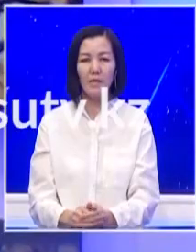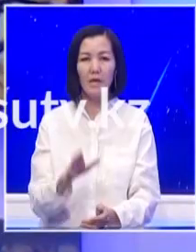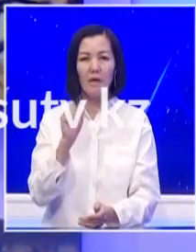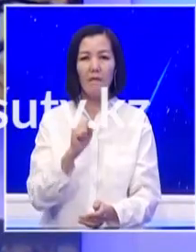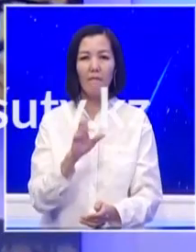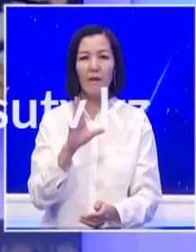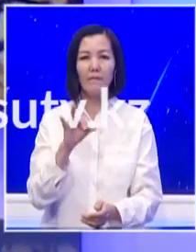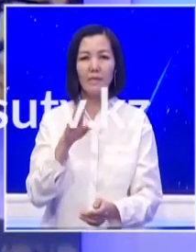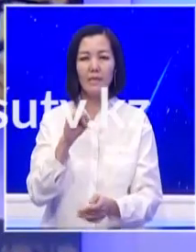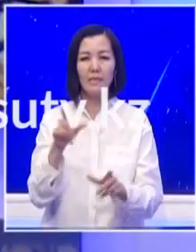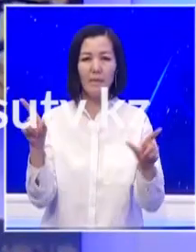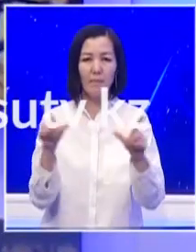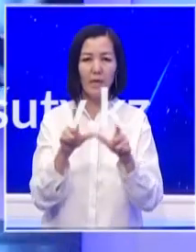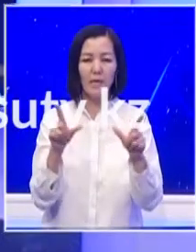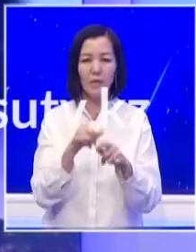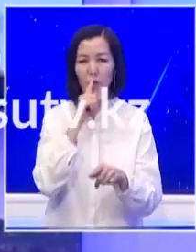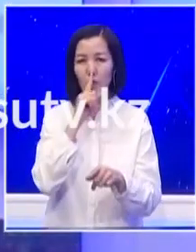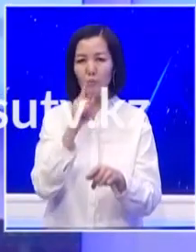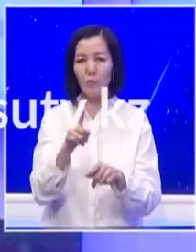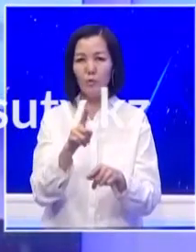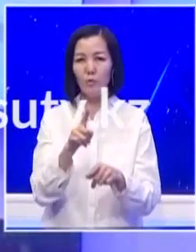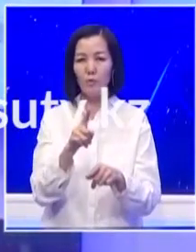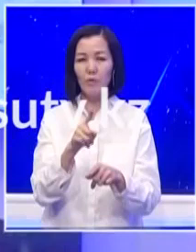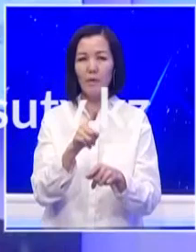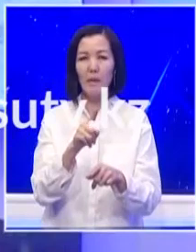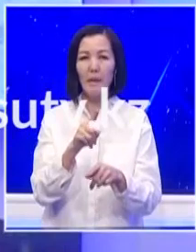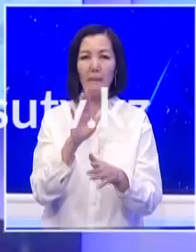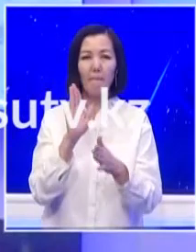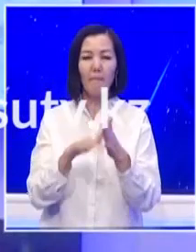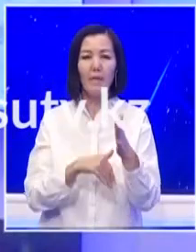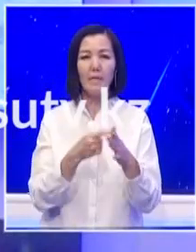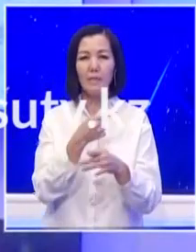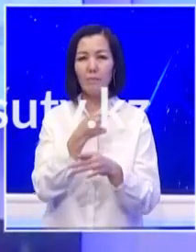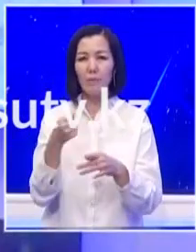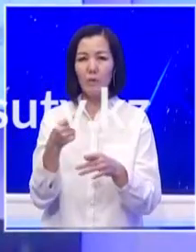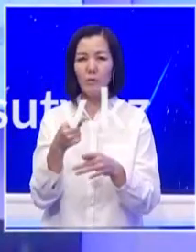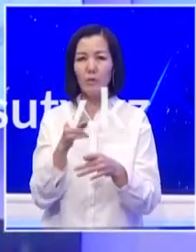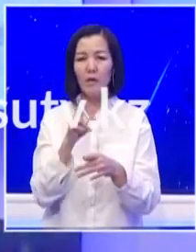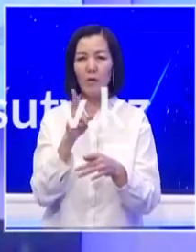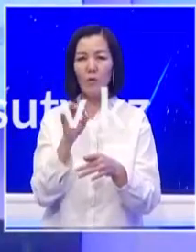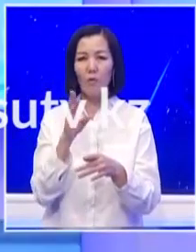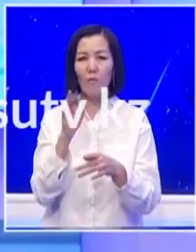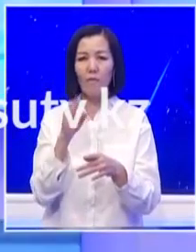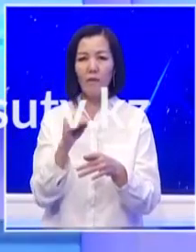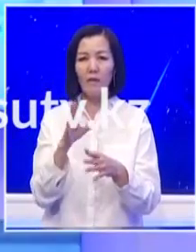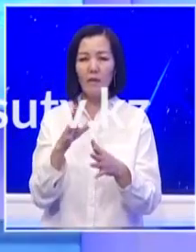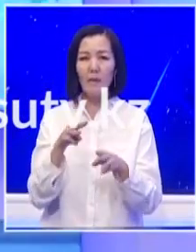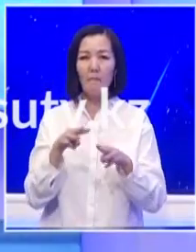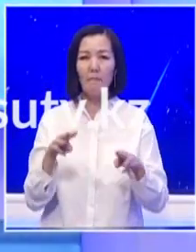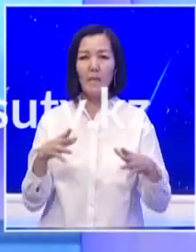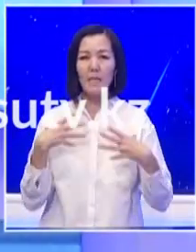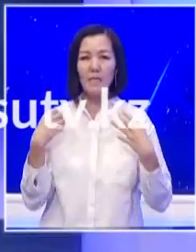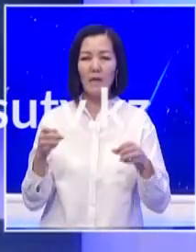В австрийские магазины не будут пускать без отрицательного теста на коронавирус. О таком решении сообщили в Минздраве республики.